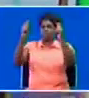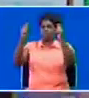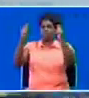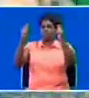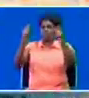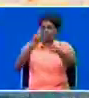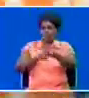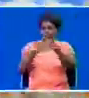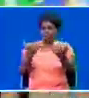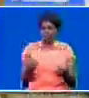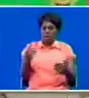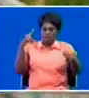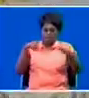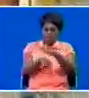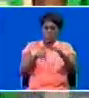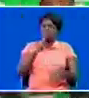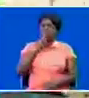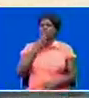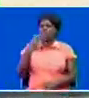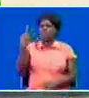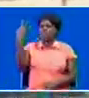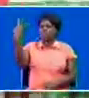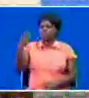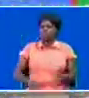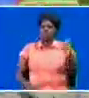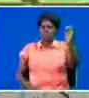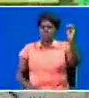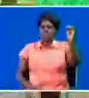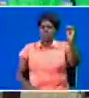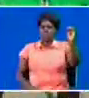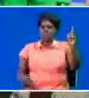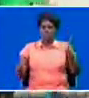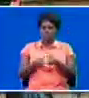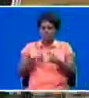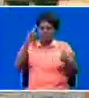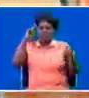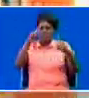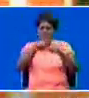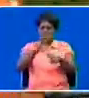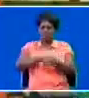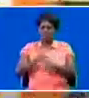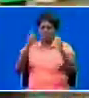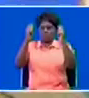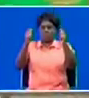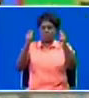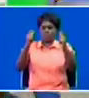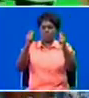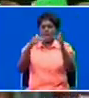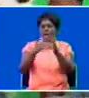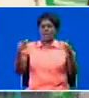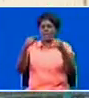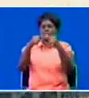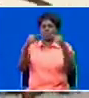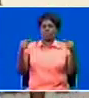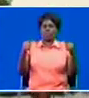msimu huu kwa kulaza AFC Leopards 3-0 na wanaazimia kupata ushindi wao wa pili mwaka huu dhidi ya Ingwe. For